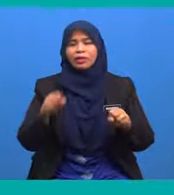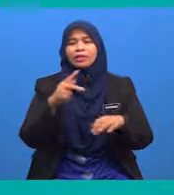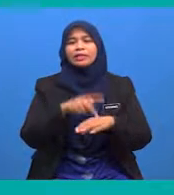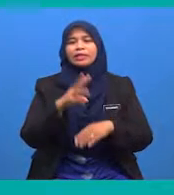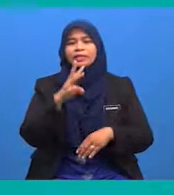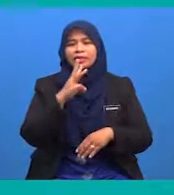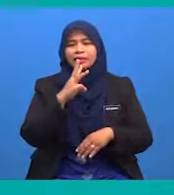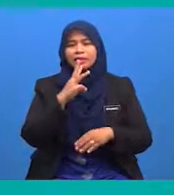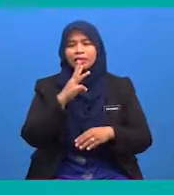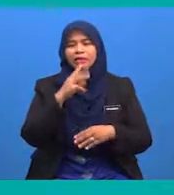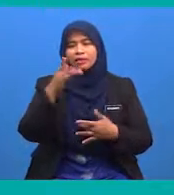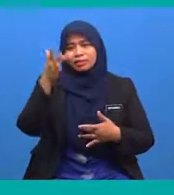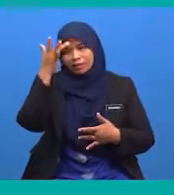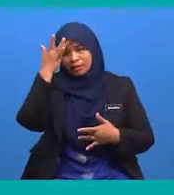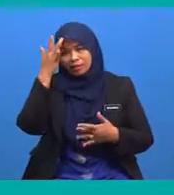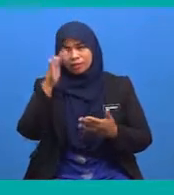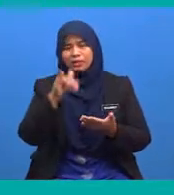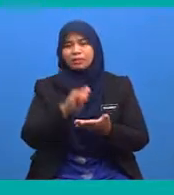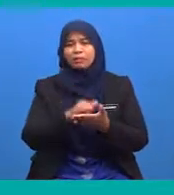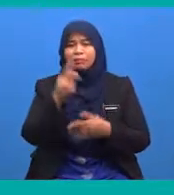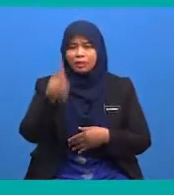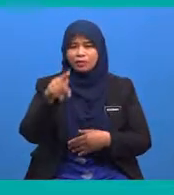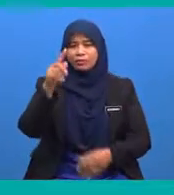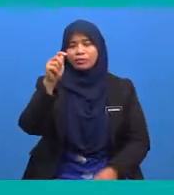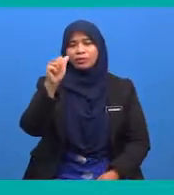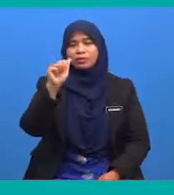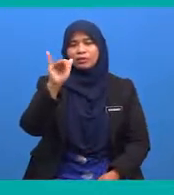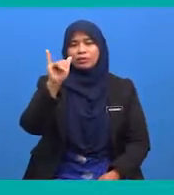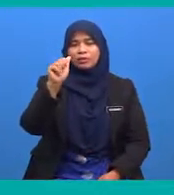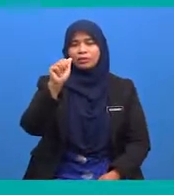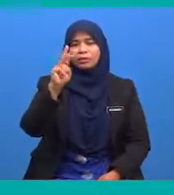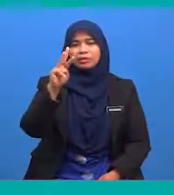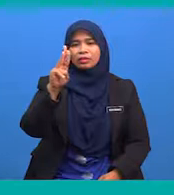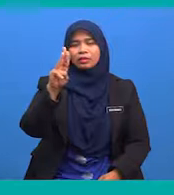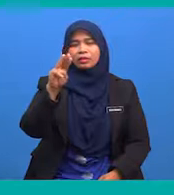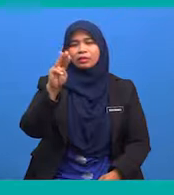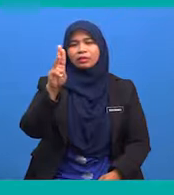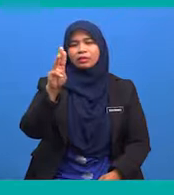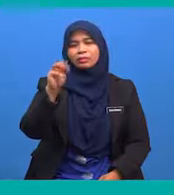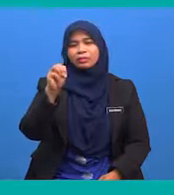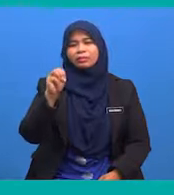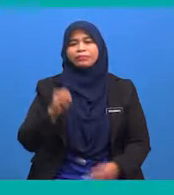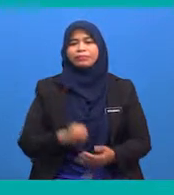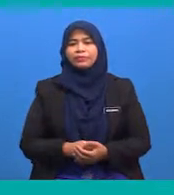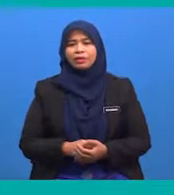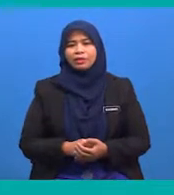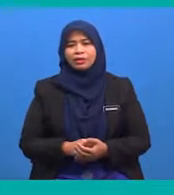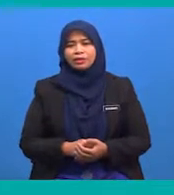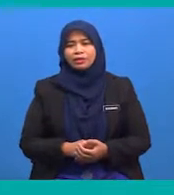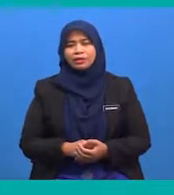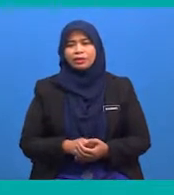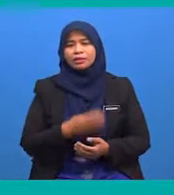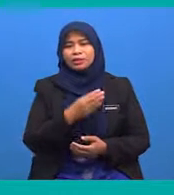seseorang pesakit itu perlu bertayamum dan menunaikan solat, manakala status